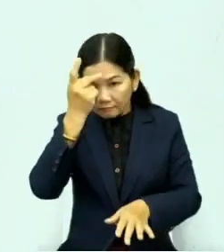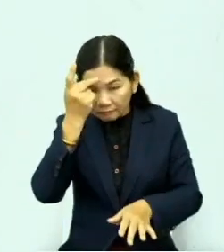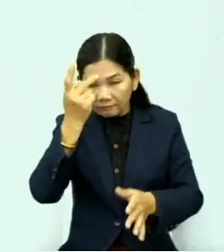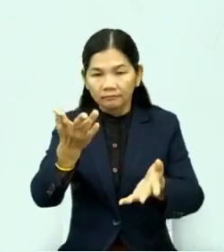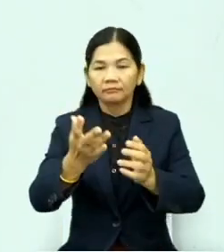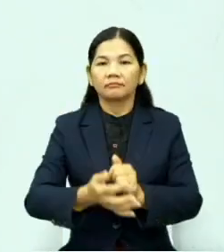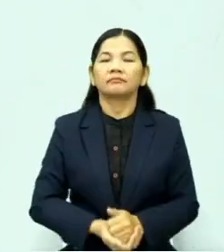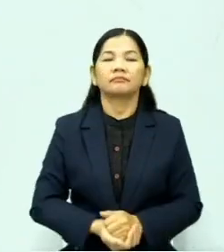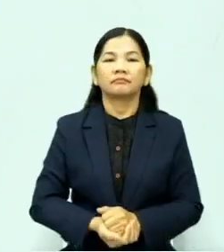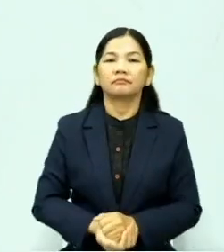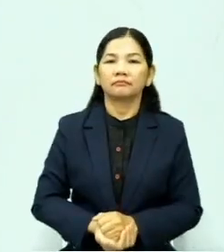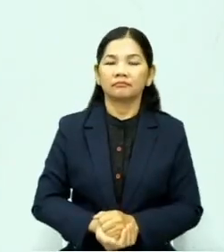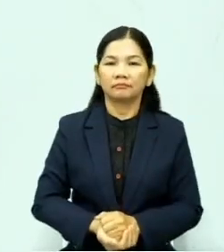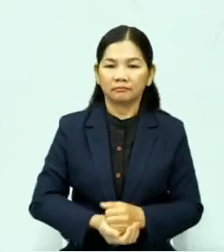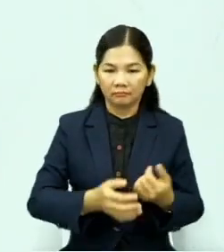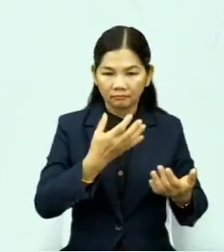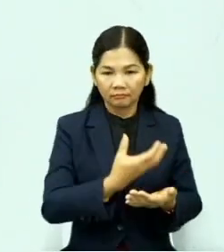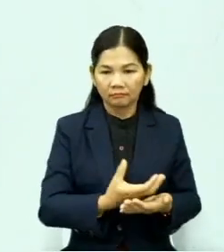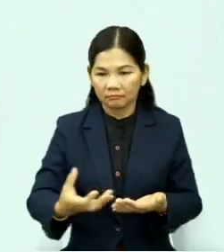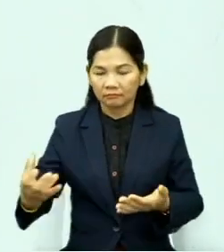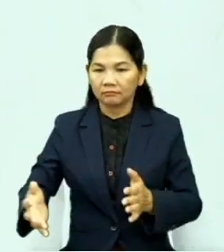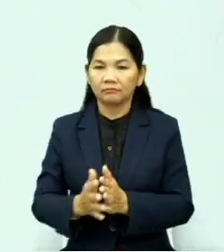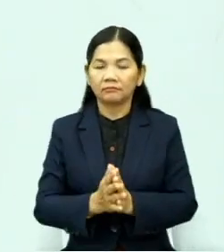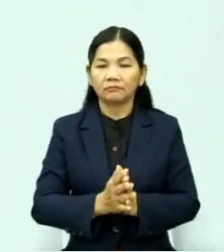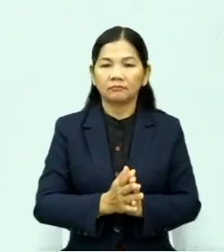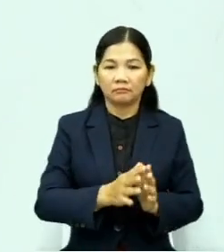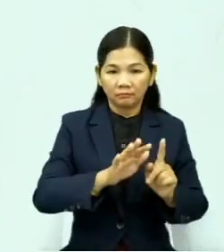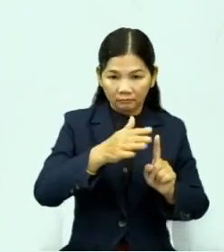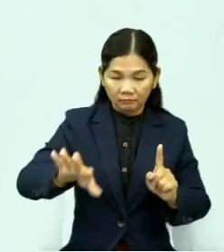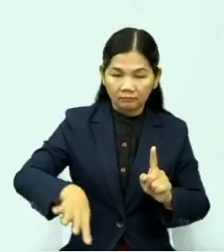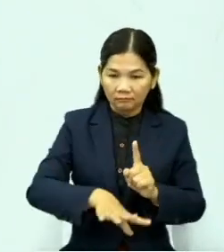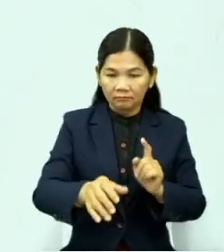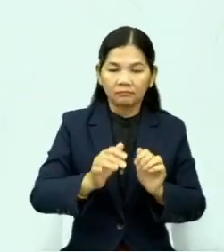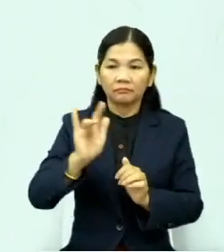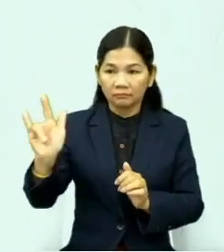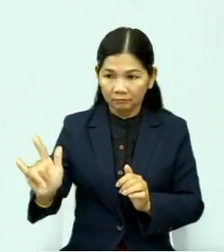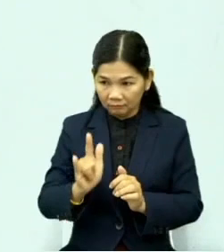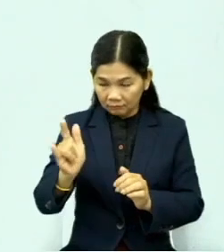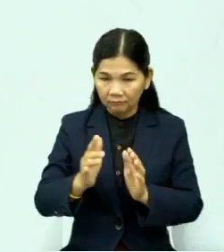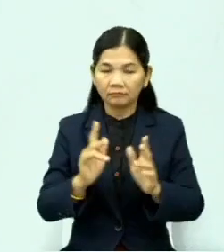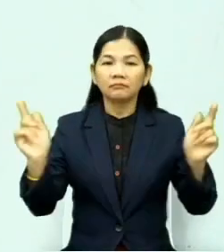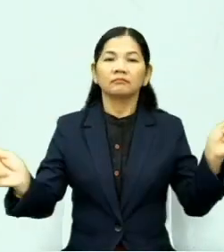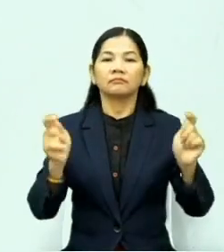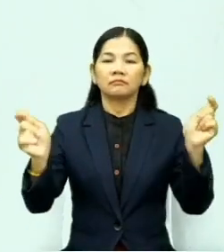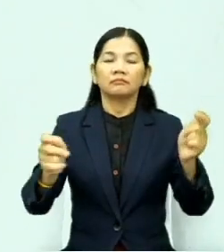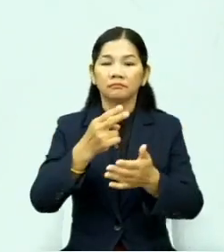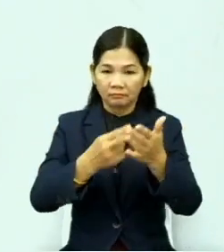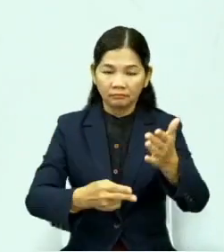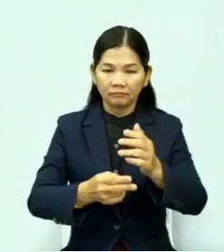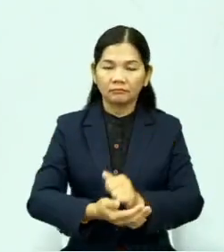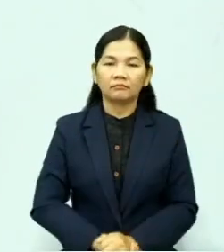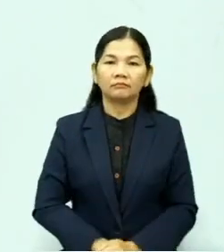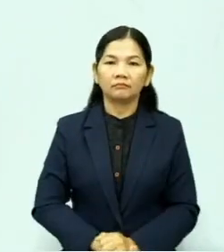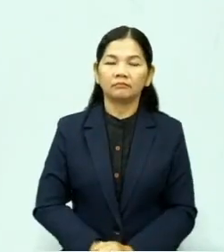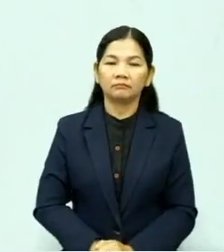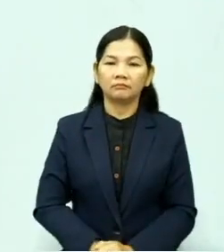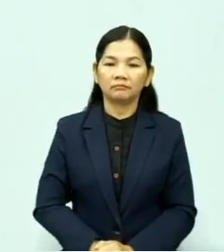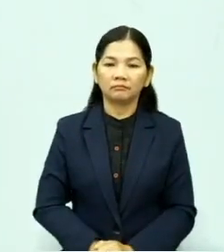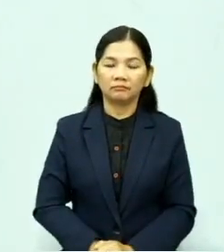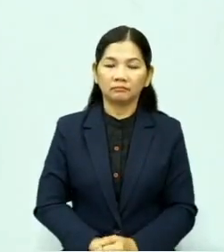តើឧបករណ៍នឹងបទភ្លេងខ្មែរគេច្រើនតែប្រើនៅក្នុងពិធីអ្វីចា